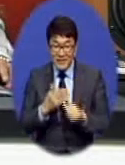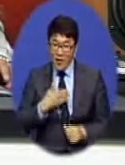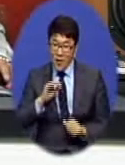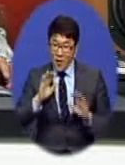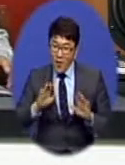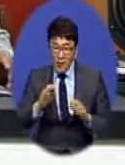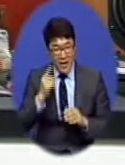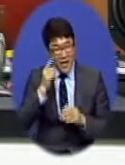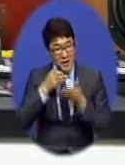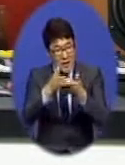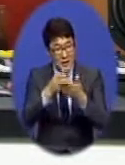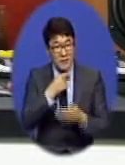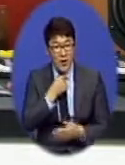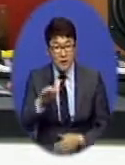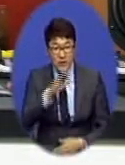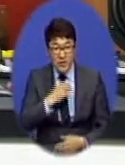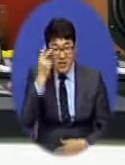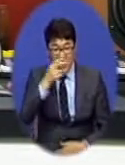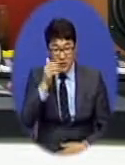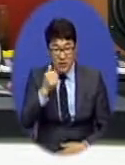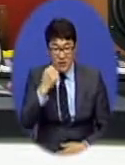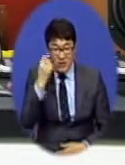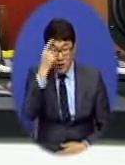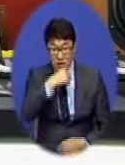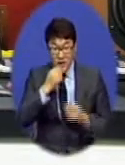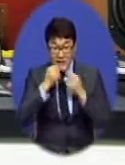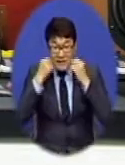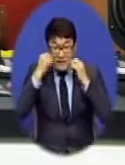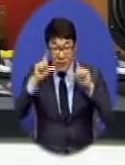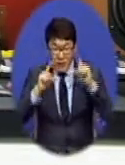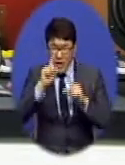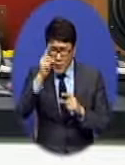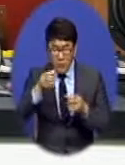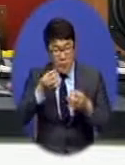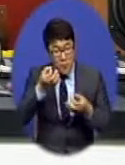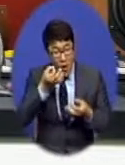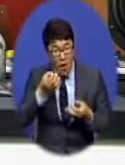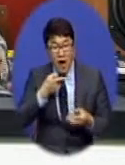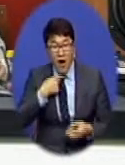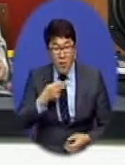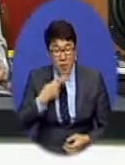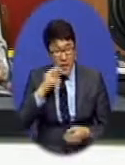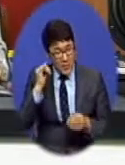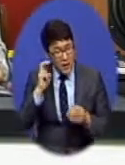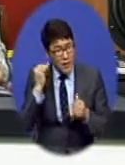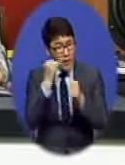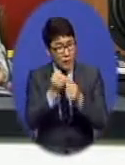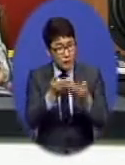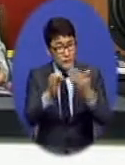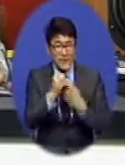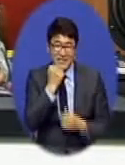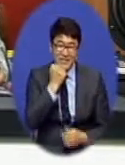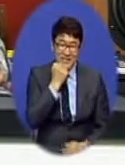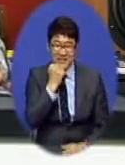오늘 PD면 통날 것 같은데 저희 PD님은요. 웃는 모습을 본 적이 없어요. 아무래도 장가를 보내시면 그다음부터 이렇게 웃고 다니시지 않을까